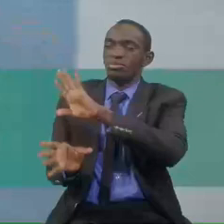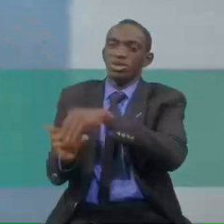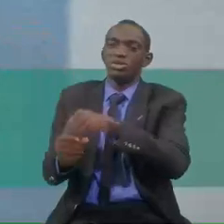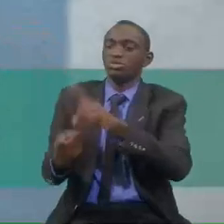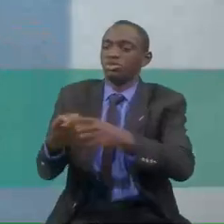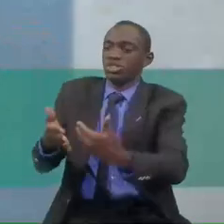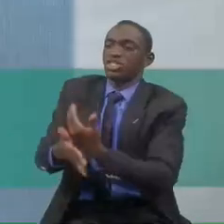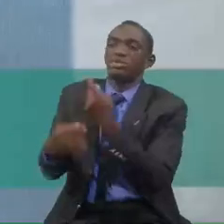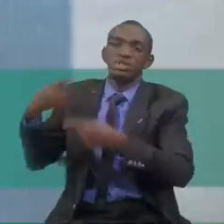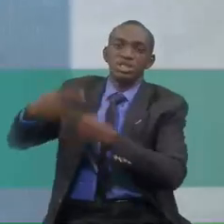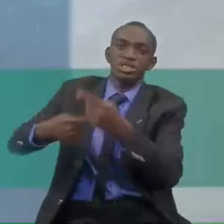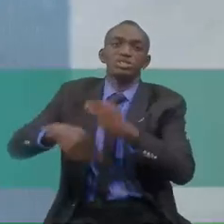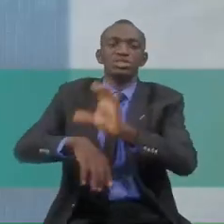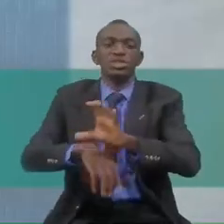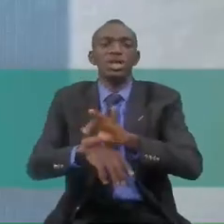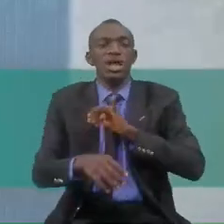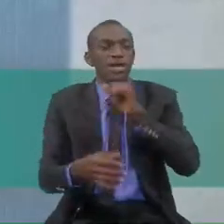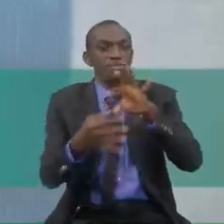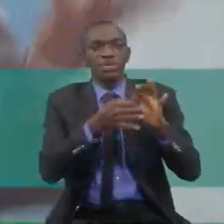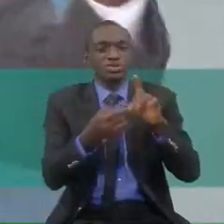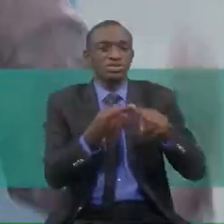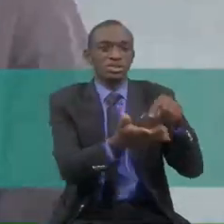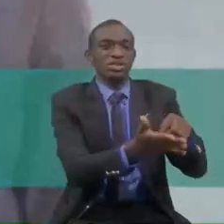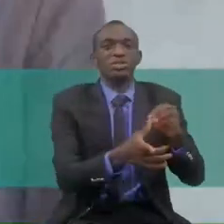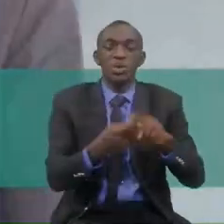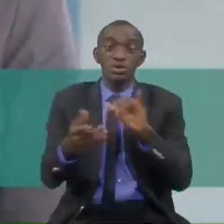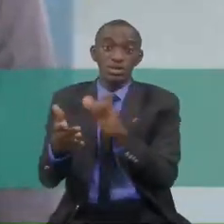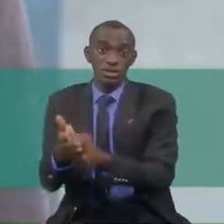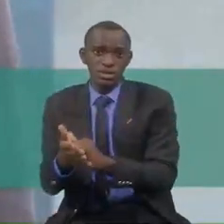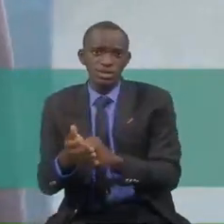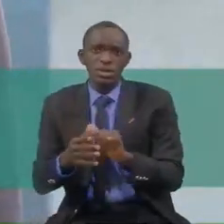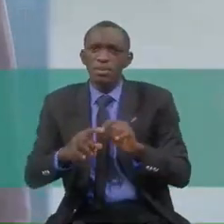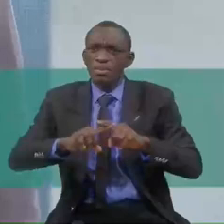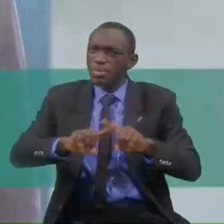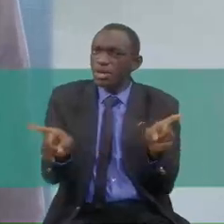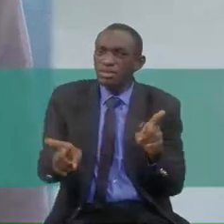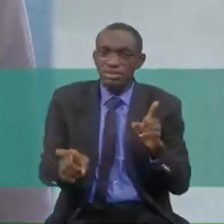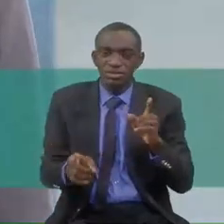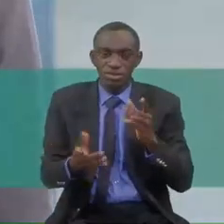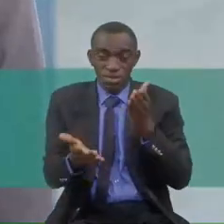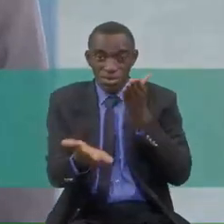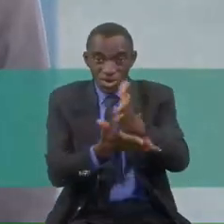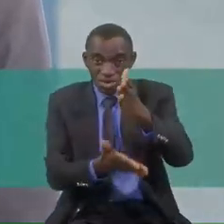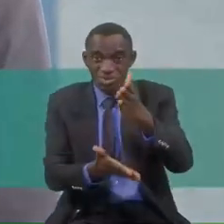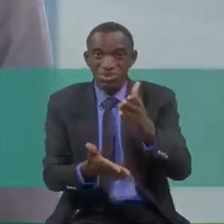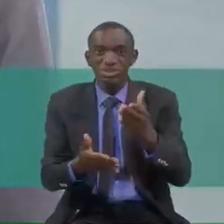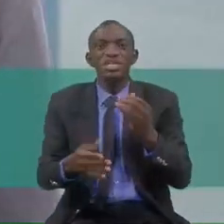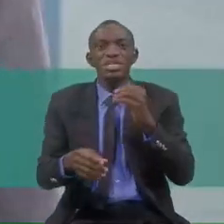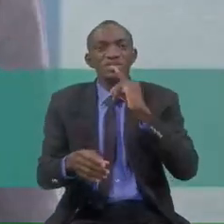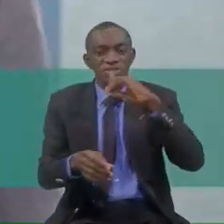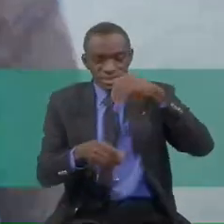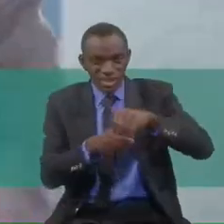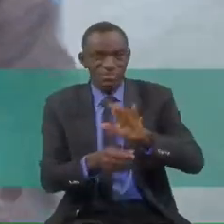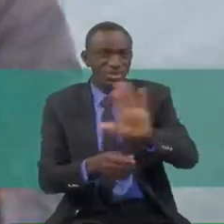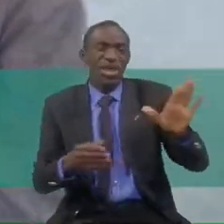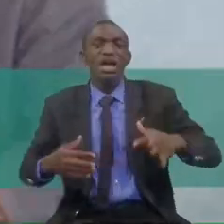nouvelle génération, je suis membre de ceci et de cela, mais la corruption est dans leur